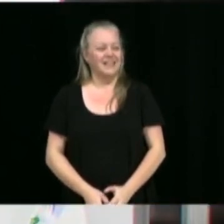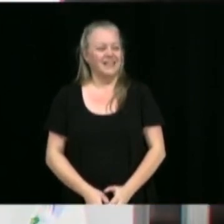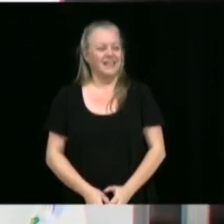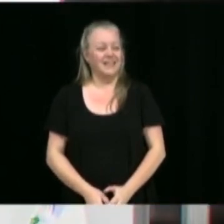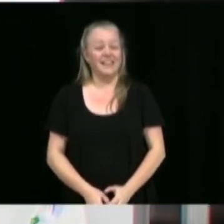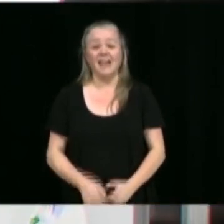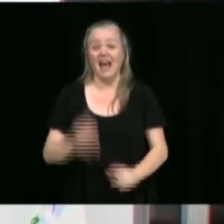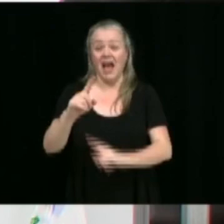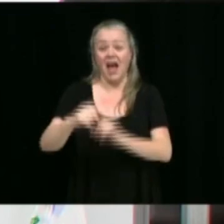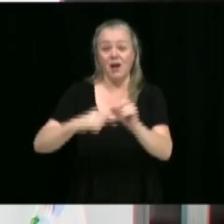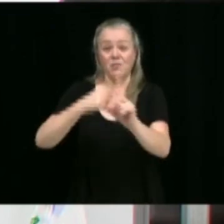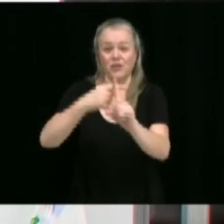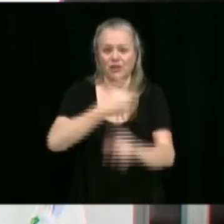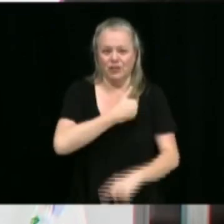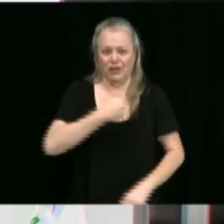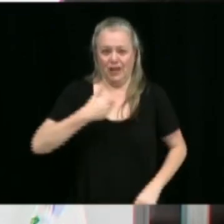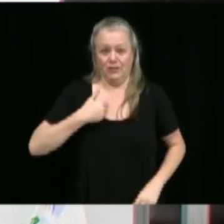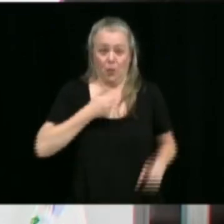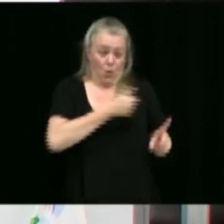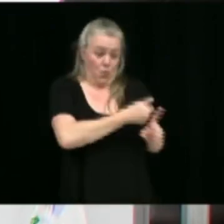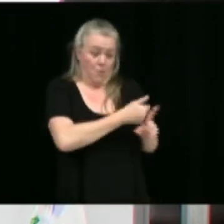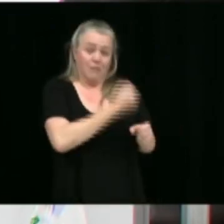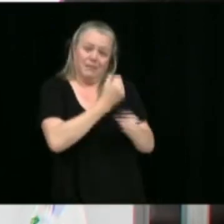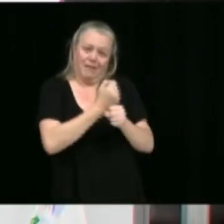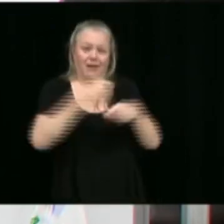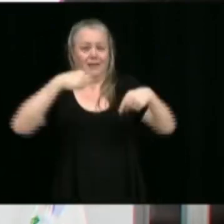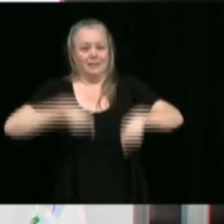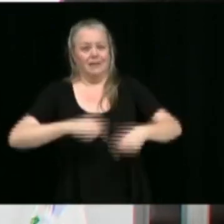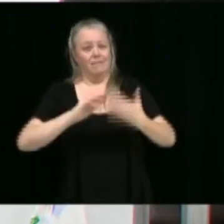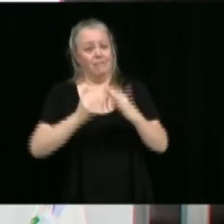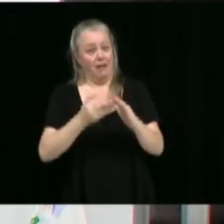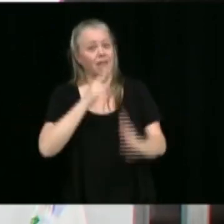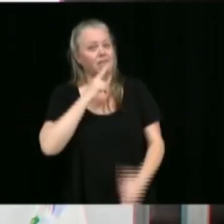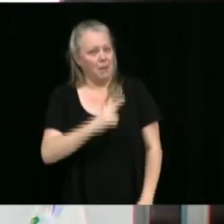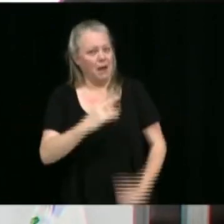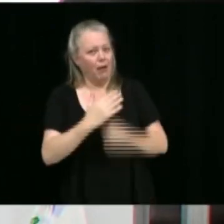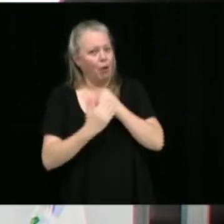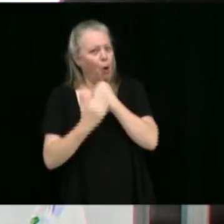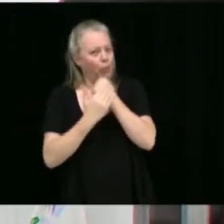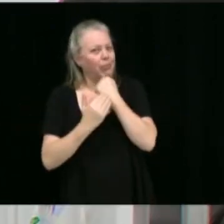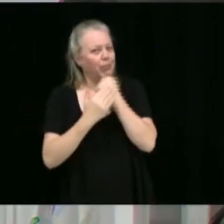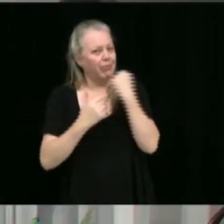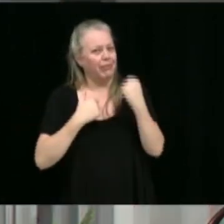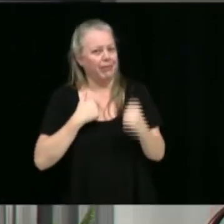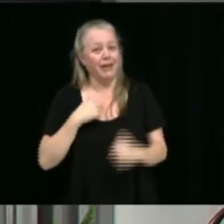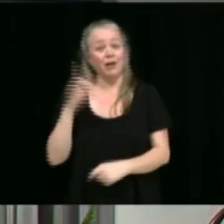La chance de l'avoir dans notre équipe à la ville en plus. Fait qu'on est vraiment choyé. Moi aussi, je suis choyé.